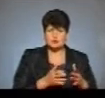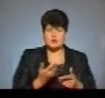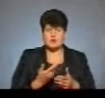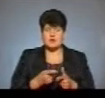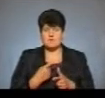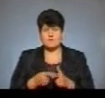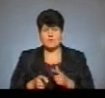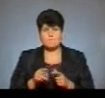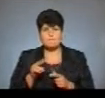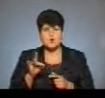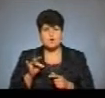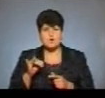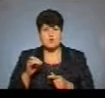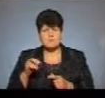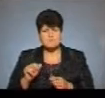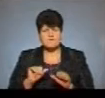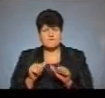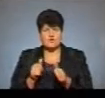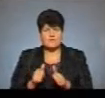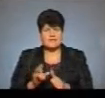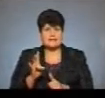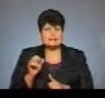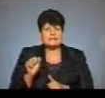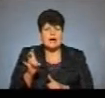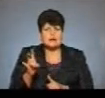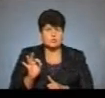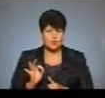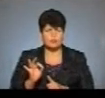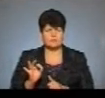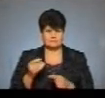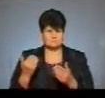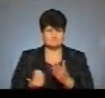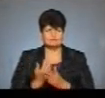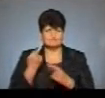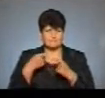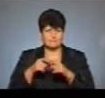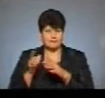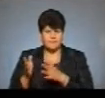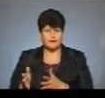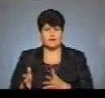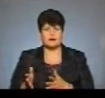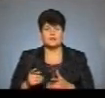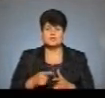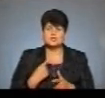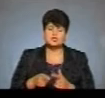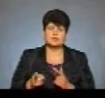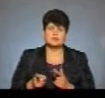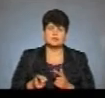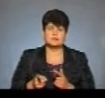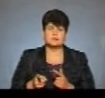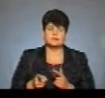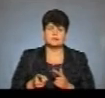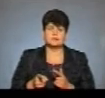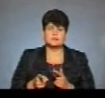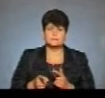формування по різних там нанотехнологіях, для формування чи нових